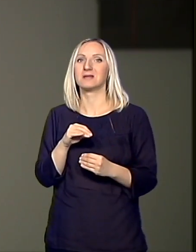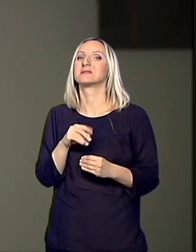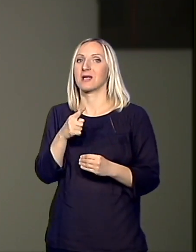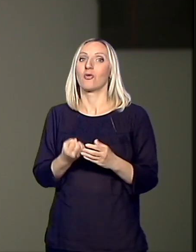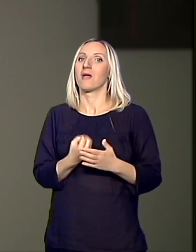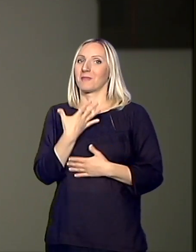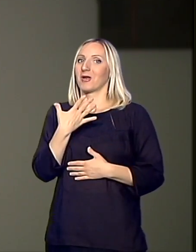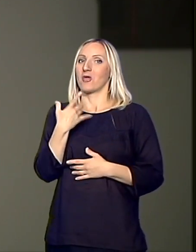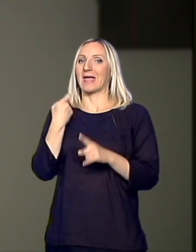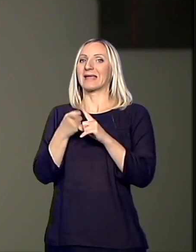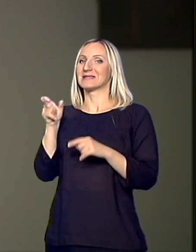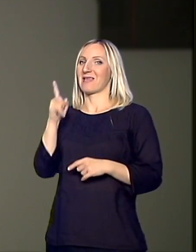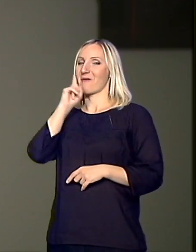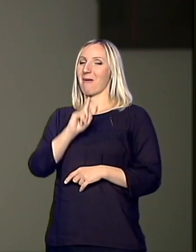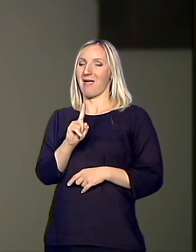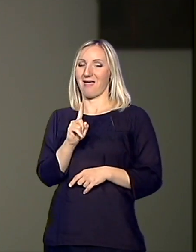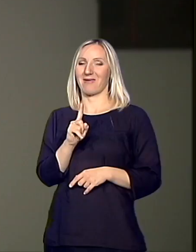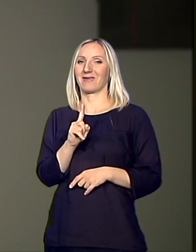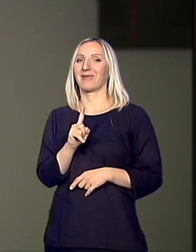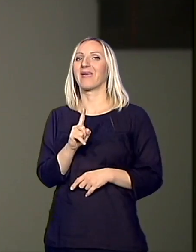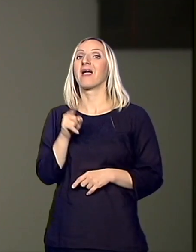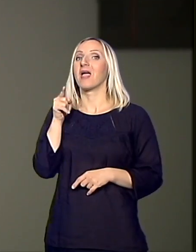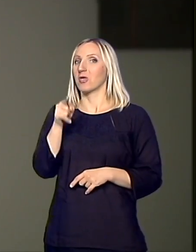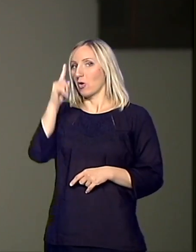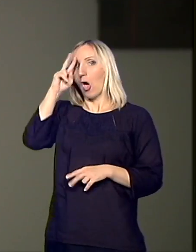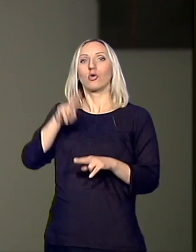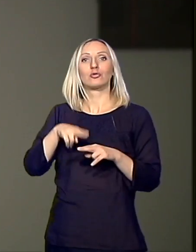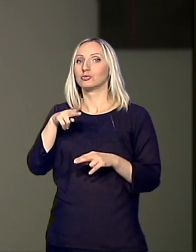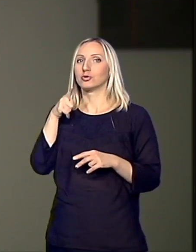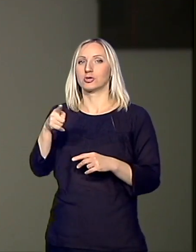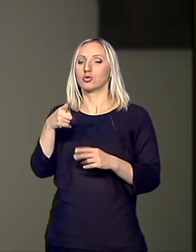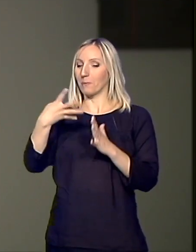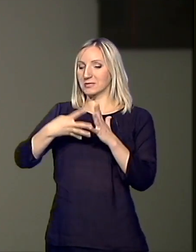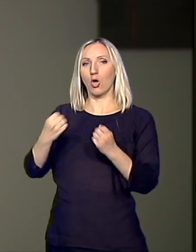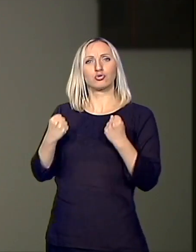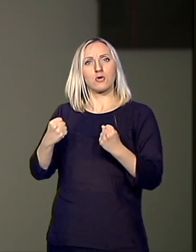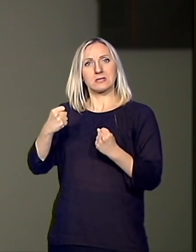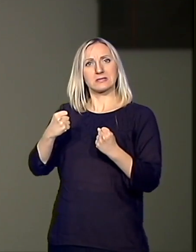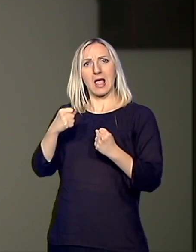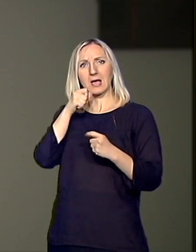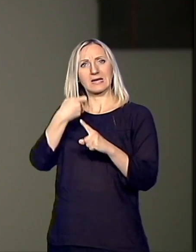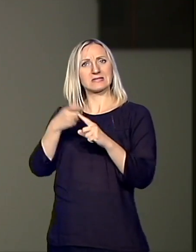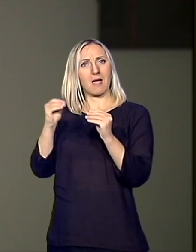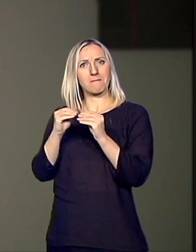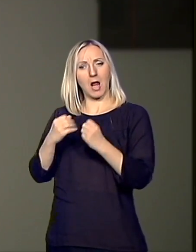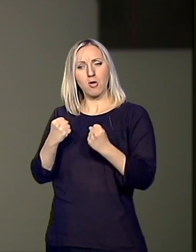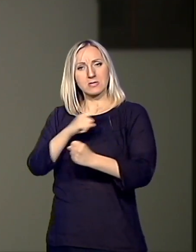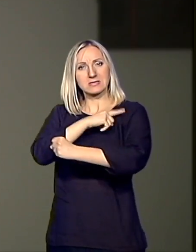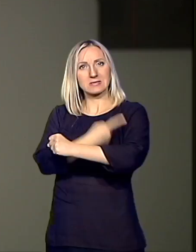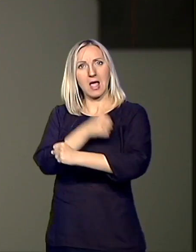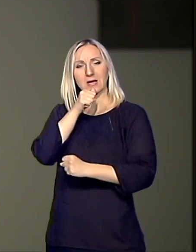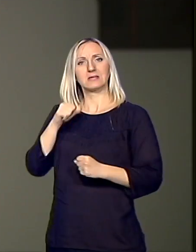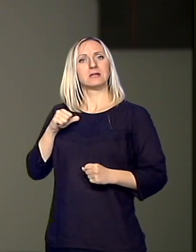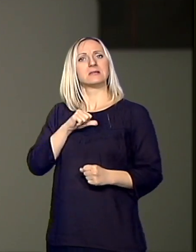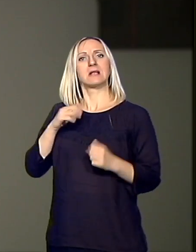prirodu Kristijeve majke i koja je zapravo presudna za onu psihološku snagu i jednu vrstu samopouzdanja koju će Kristi imati